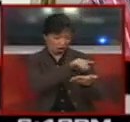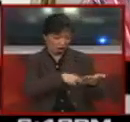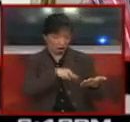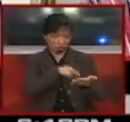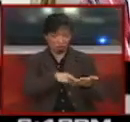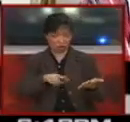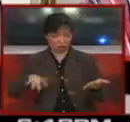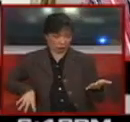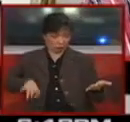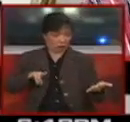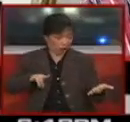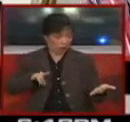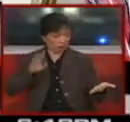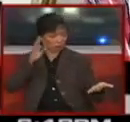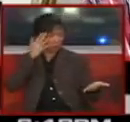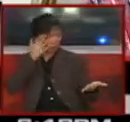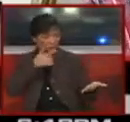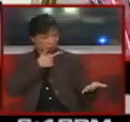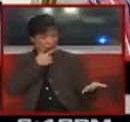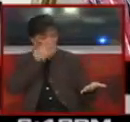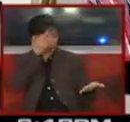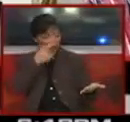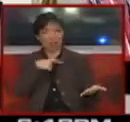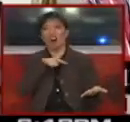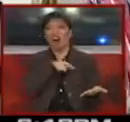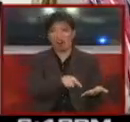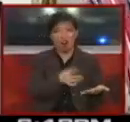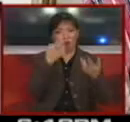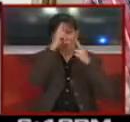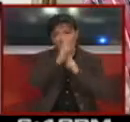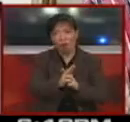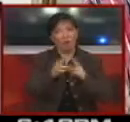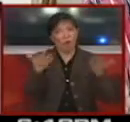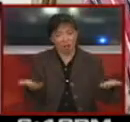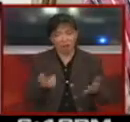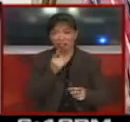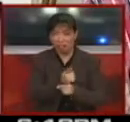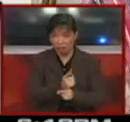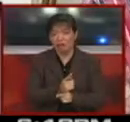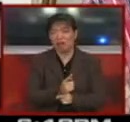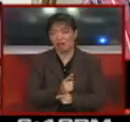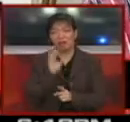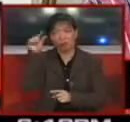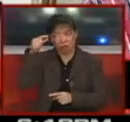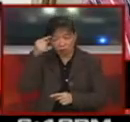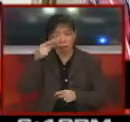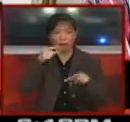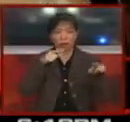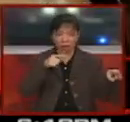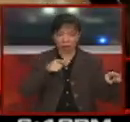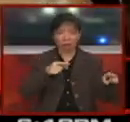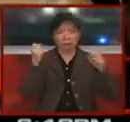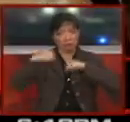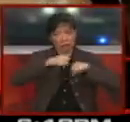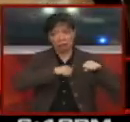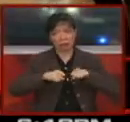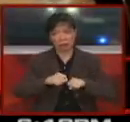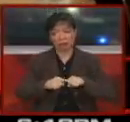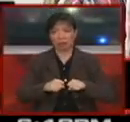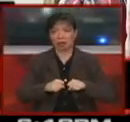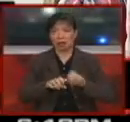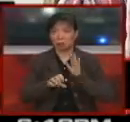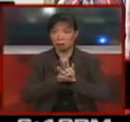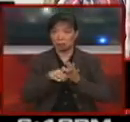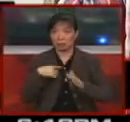contract should be respected, whether between the government or between two private. No